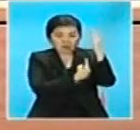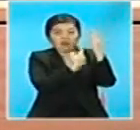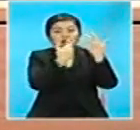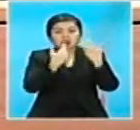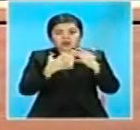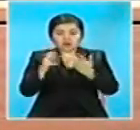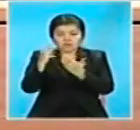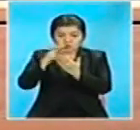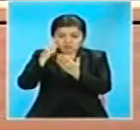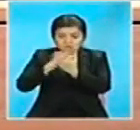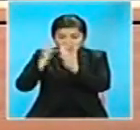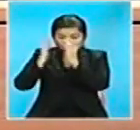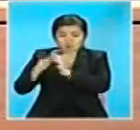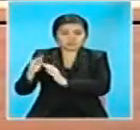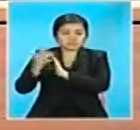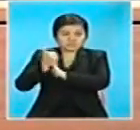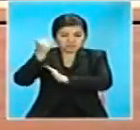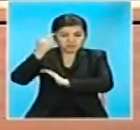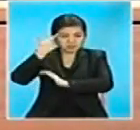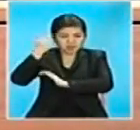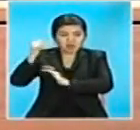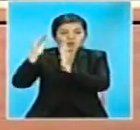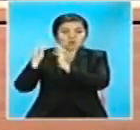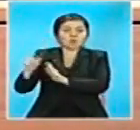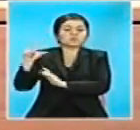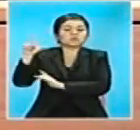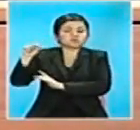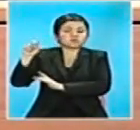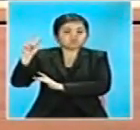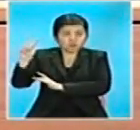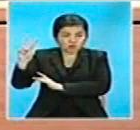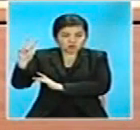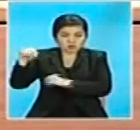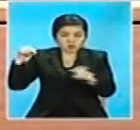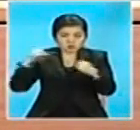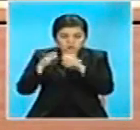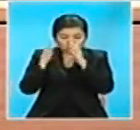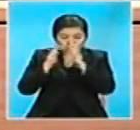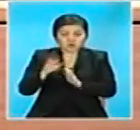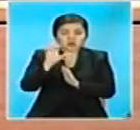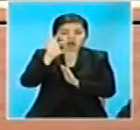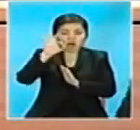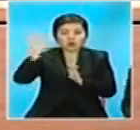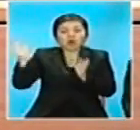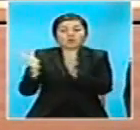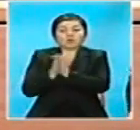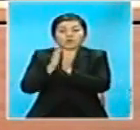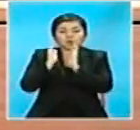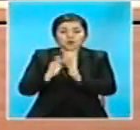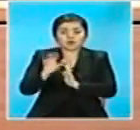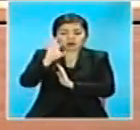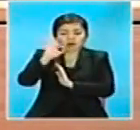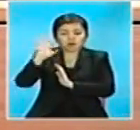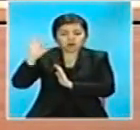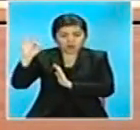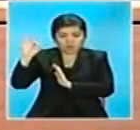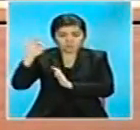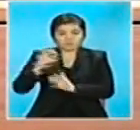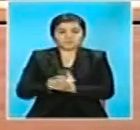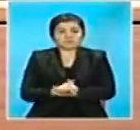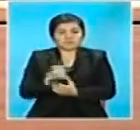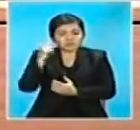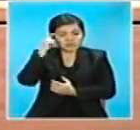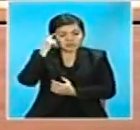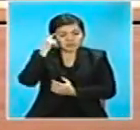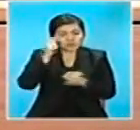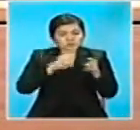การอีก22คนเนี่ยผมเชื่อว่า99คนผมเชื่อว่าน่าจะมีนะครับความ